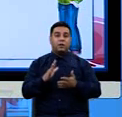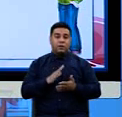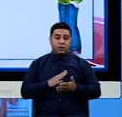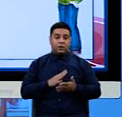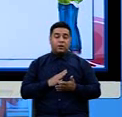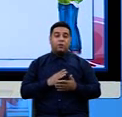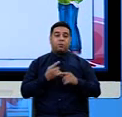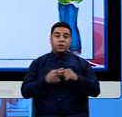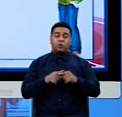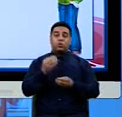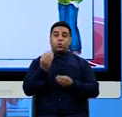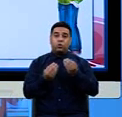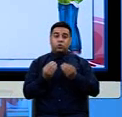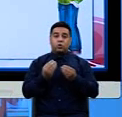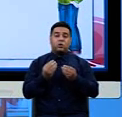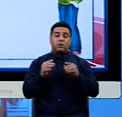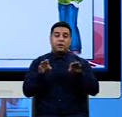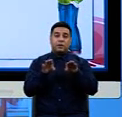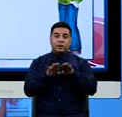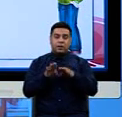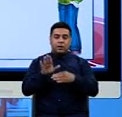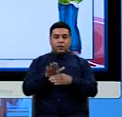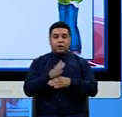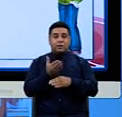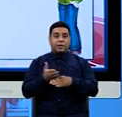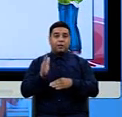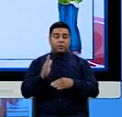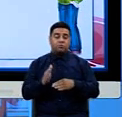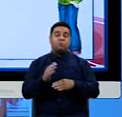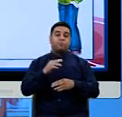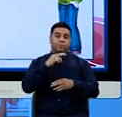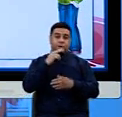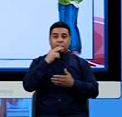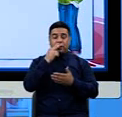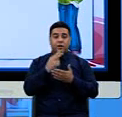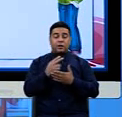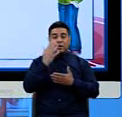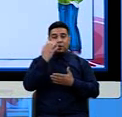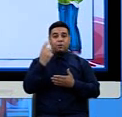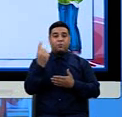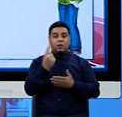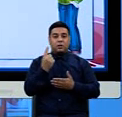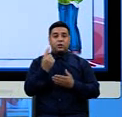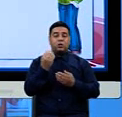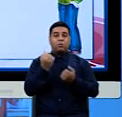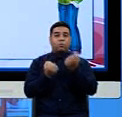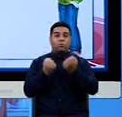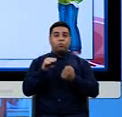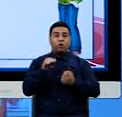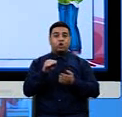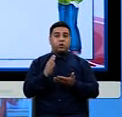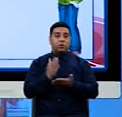ta o'yinchoqni teng taqsimlaymiz. Diqqat bilan qarang. Rasmlarning birinchisida mashina